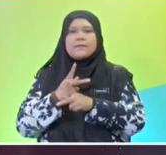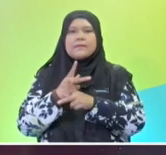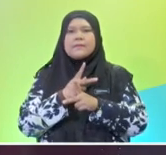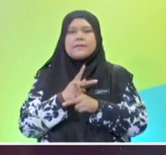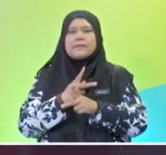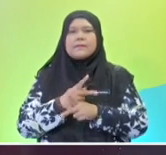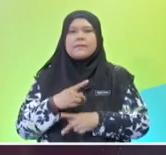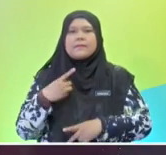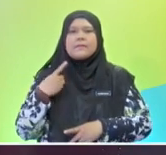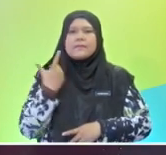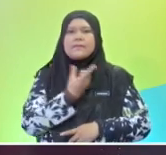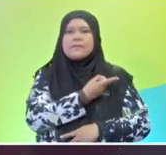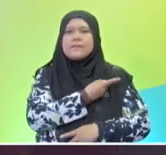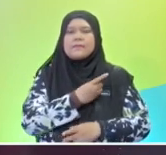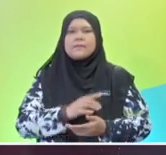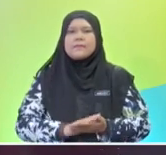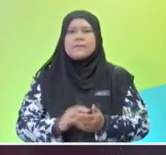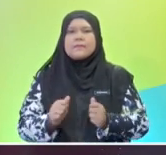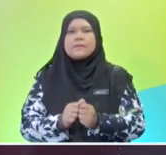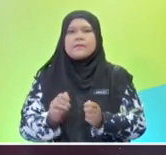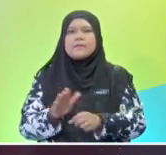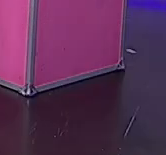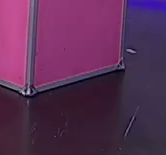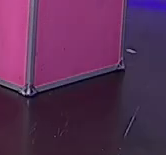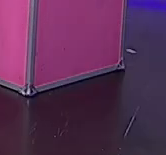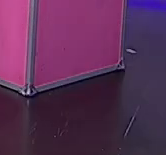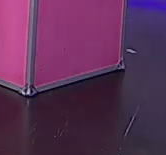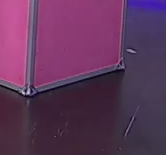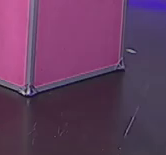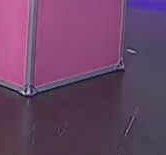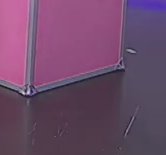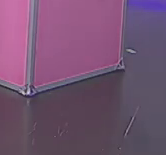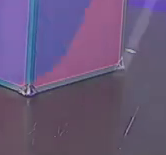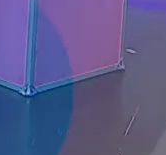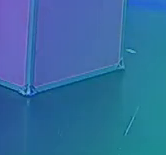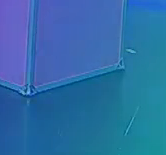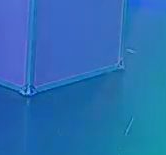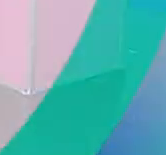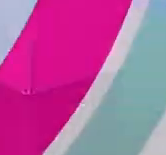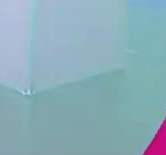jagalah kami dengan penuh kasih sayang.